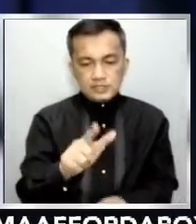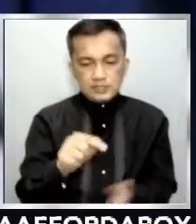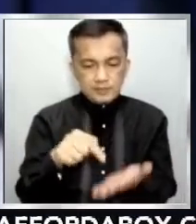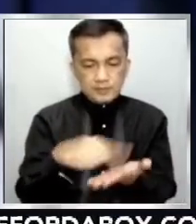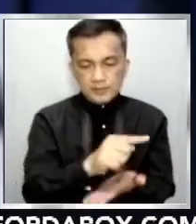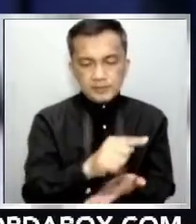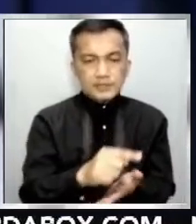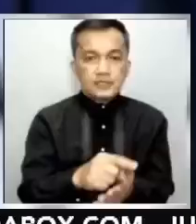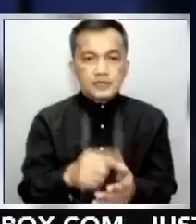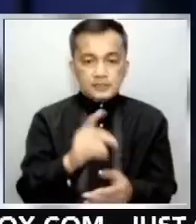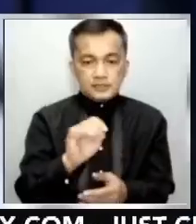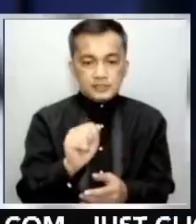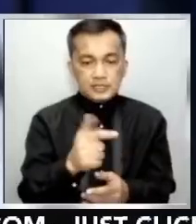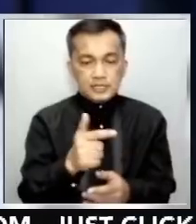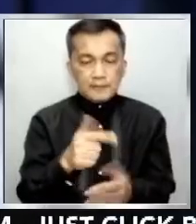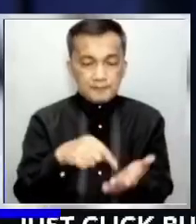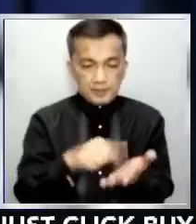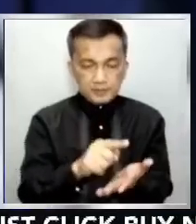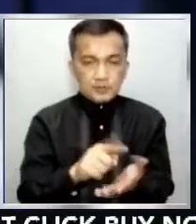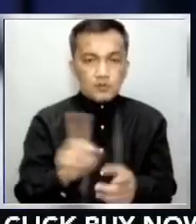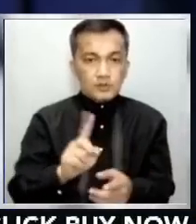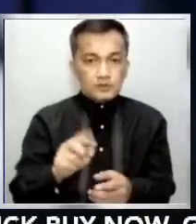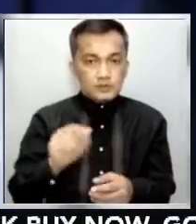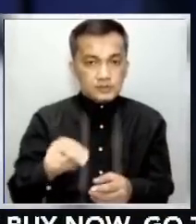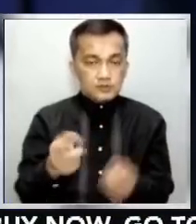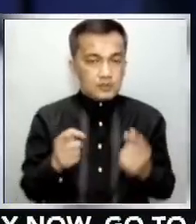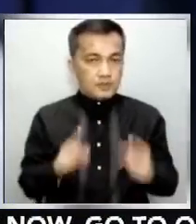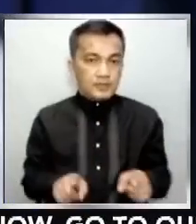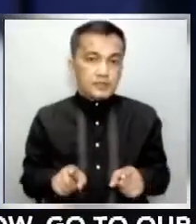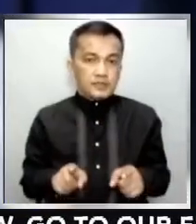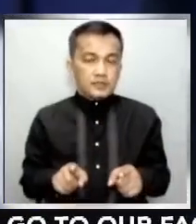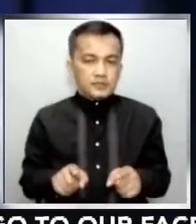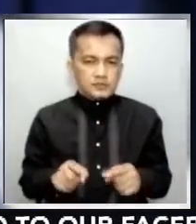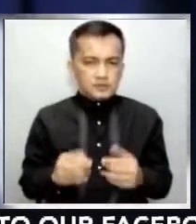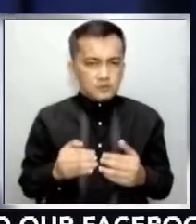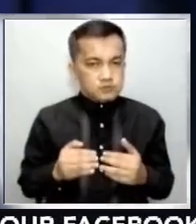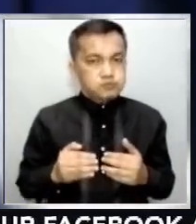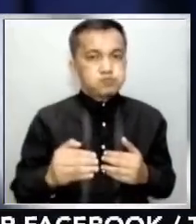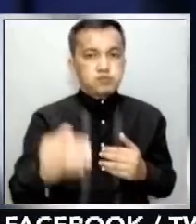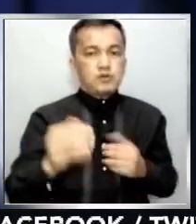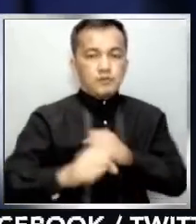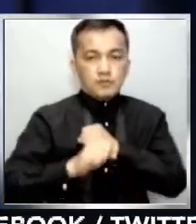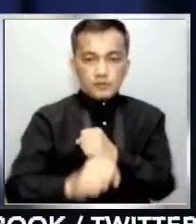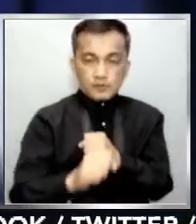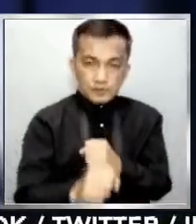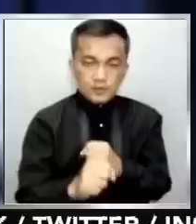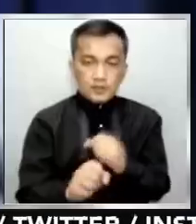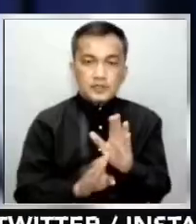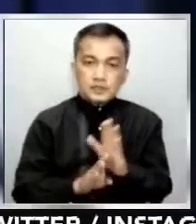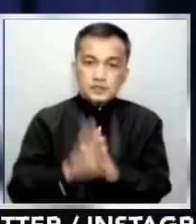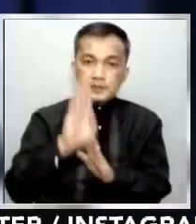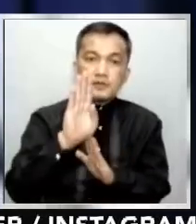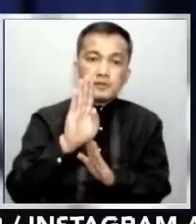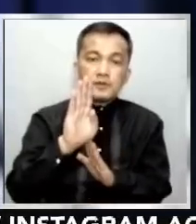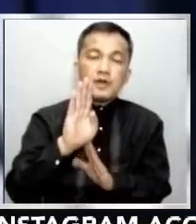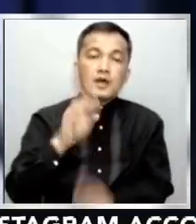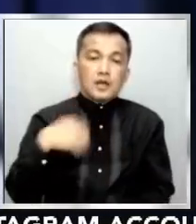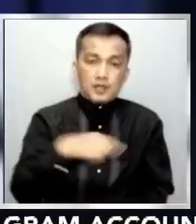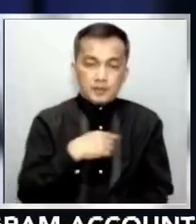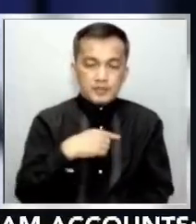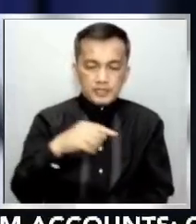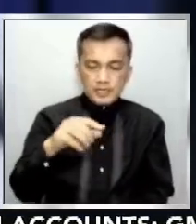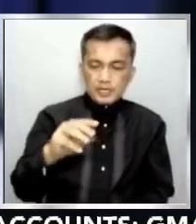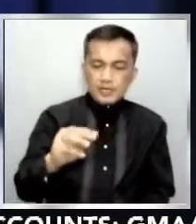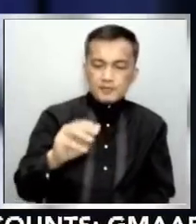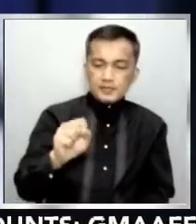payments are what we need to happen to further promote and develop our MSMEs